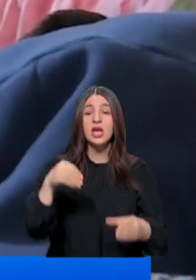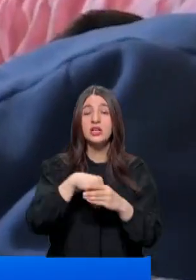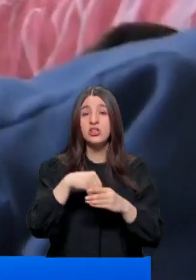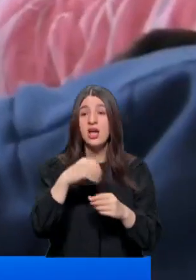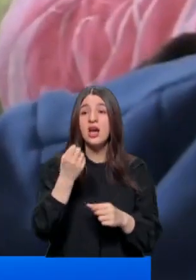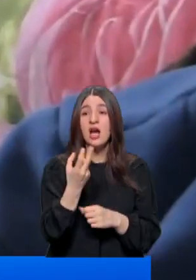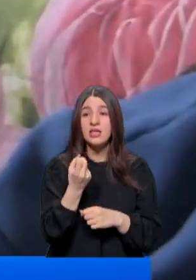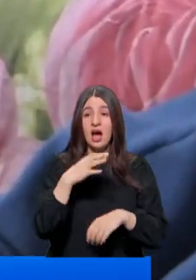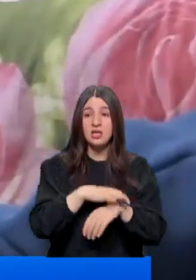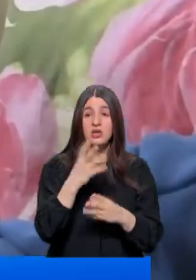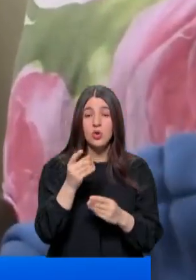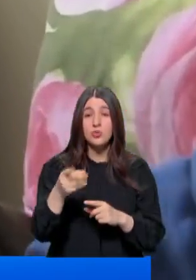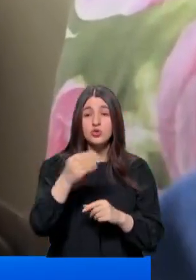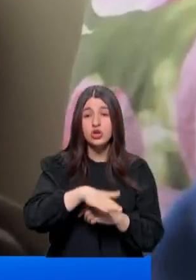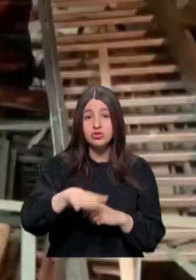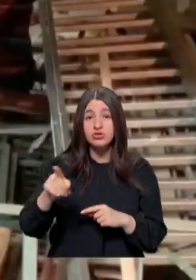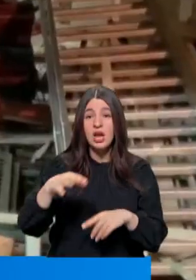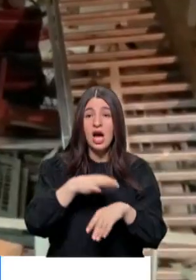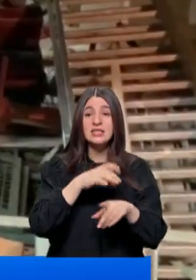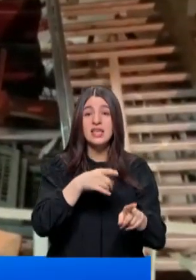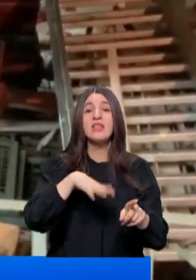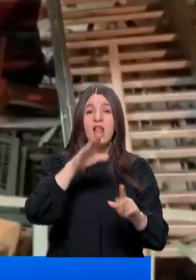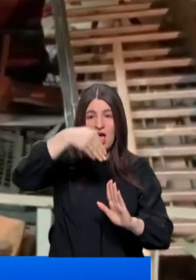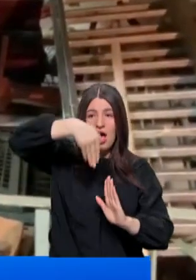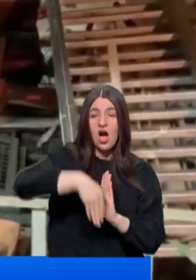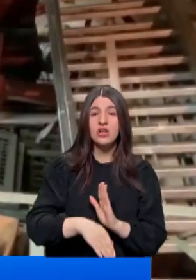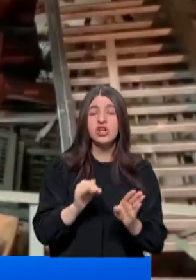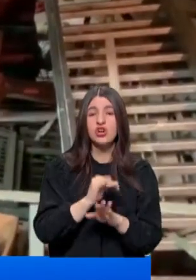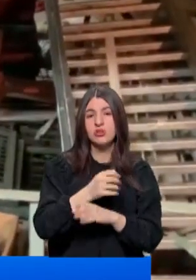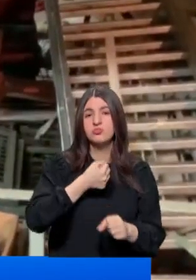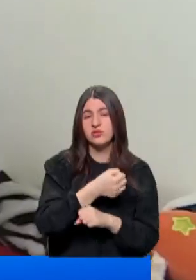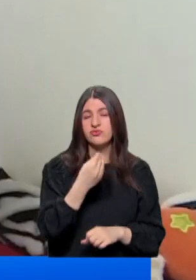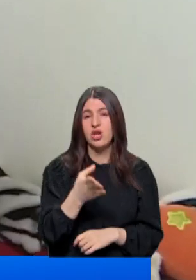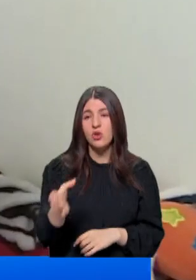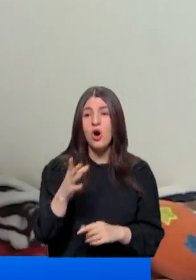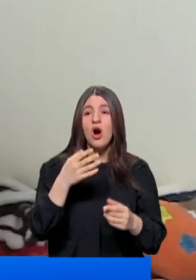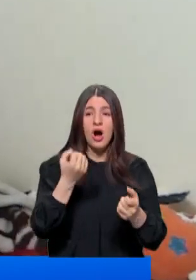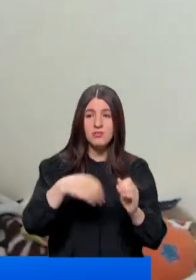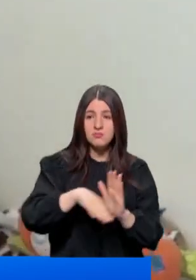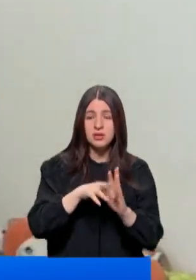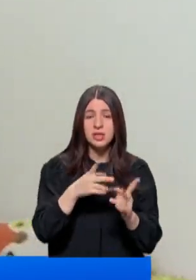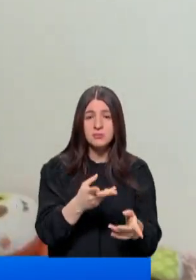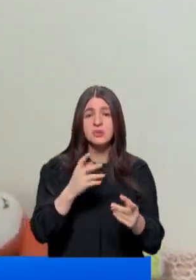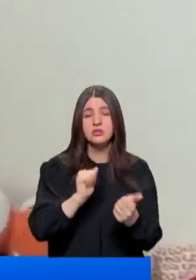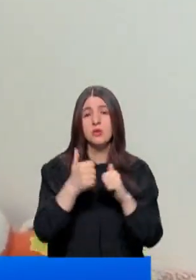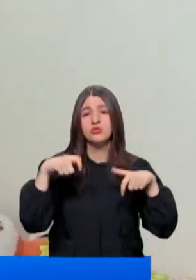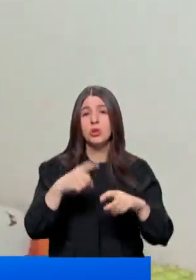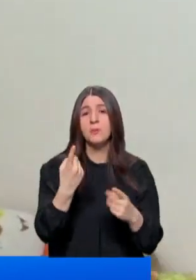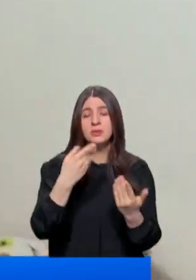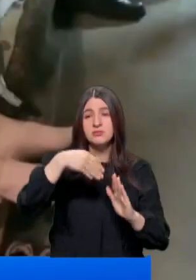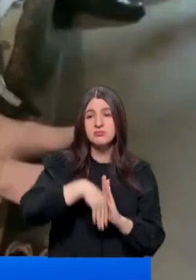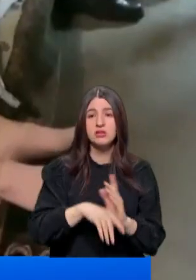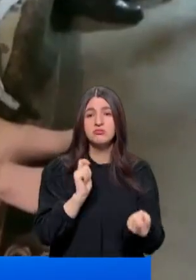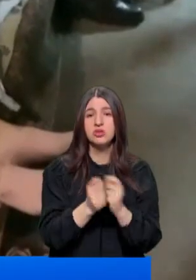Aralarında kanser hastalarının da olduğu bu çocuklar hastanede değil sığınaklarda yaşam savaşı veriyor. Otoparklar gibi spor salonları da birer